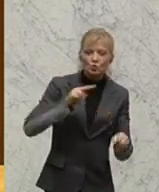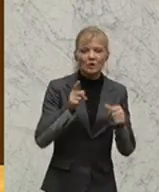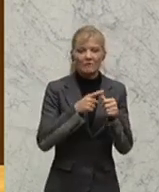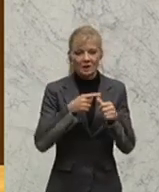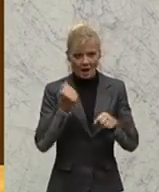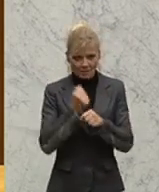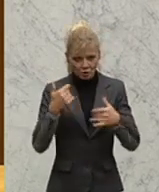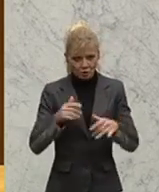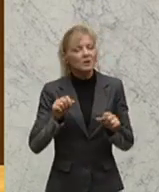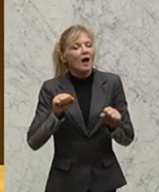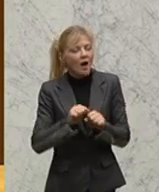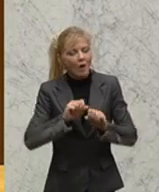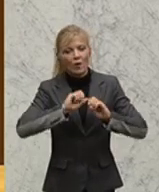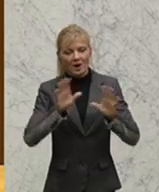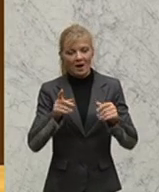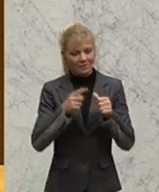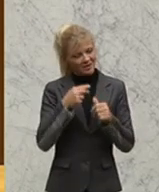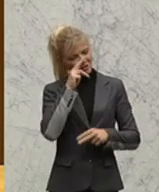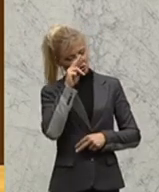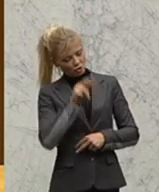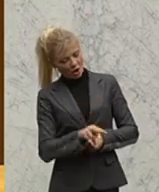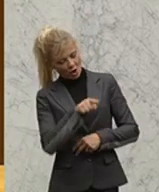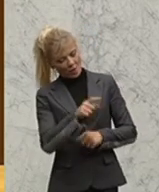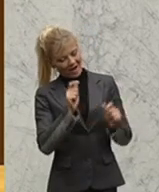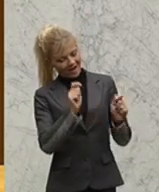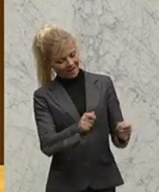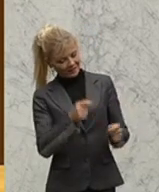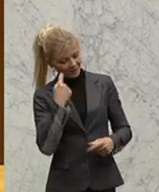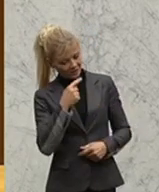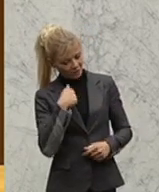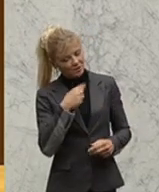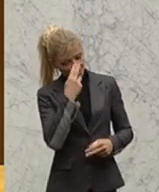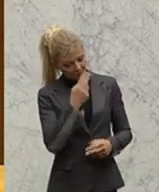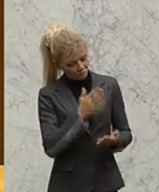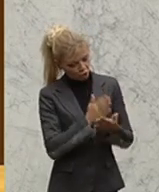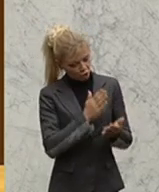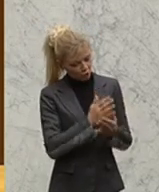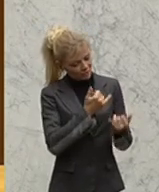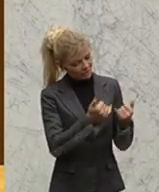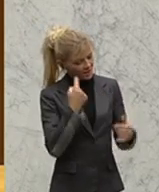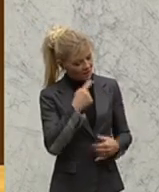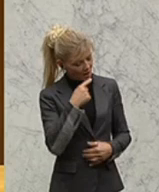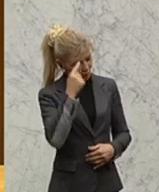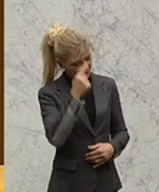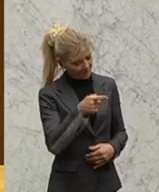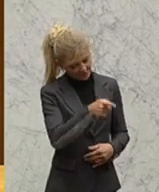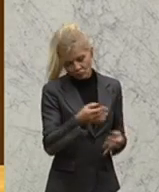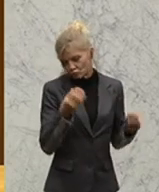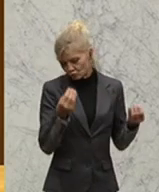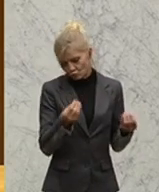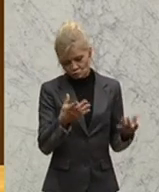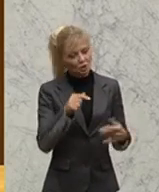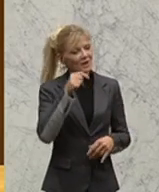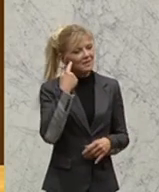wenn ich mir den Antrag der NEOS durchlese, dann sieht man halt den Geist der NEOS ein wenig schon in diesem Antrag. Es ist halt ein sehr neoliberaler